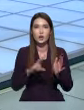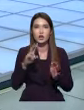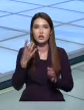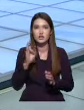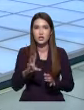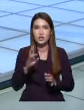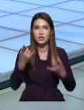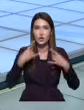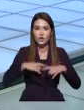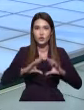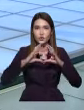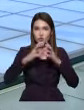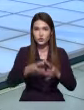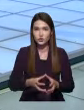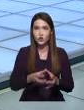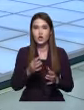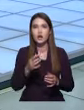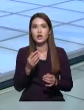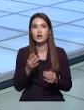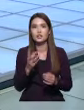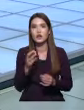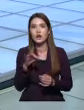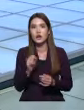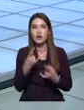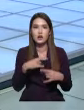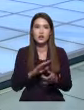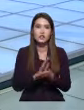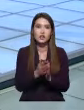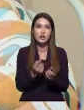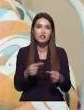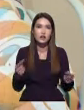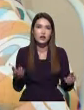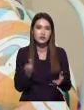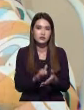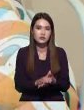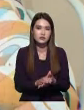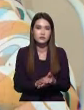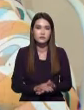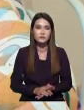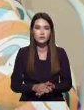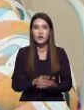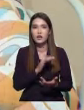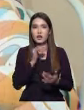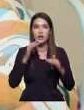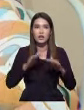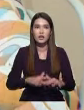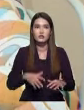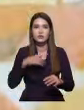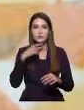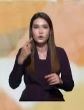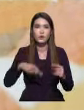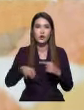туған нәрестелер күніне орай тілшіміз шалабайлардың жағдайымен танысты. Айлана осыдан 2 ай бұрын дүниеге келген.